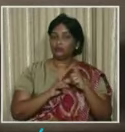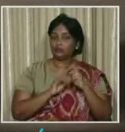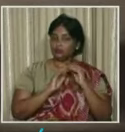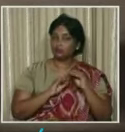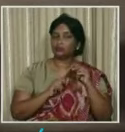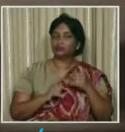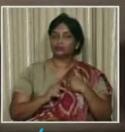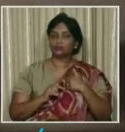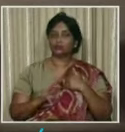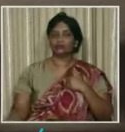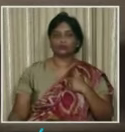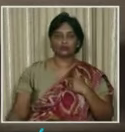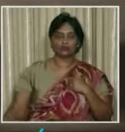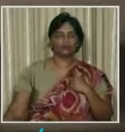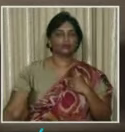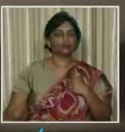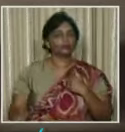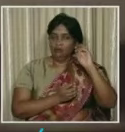අපි සිහි කැඳ